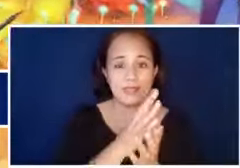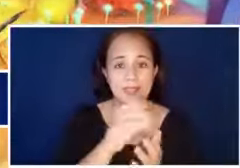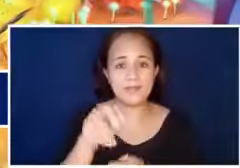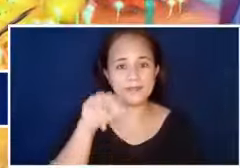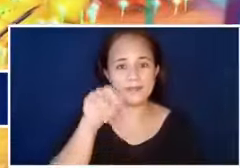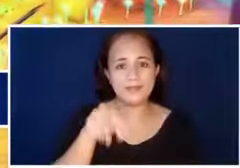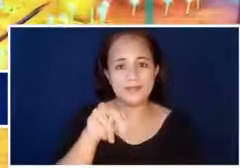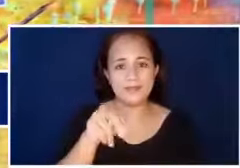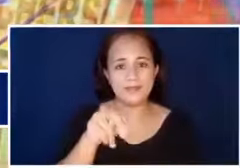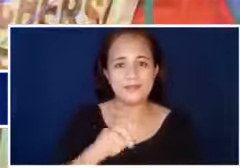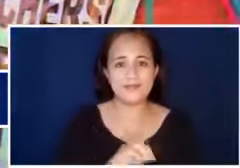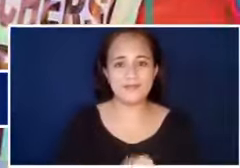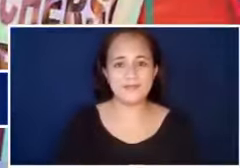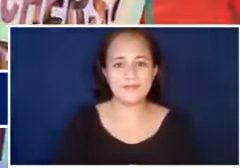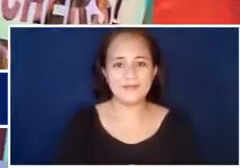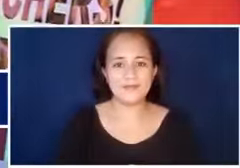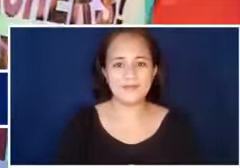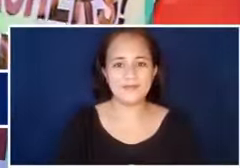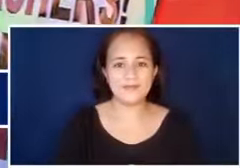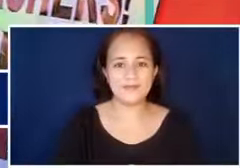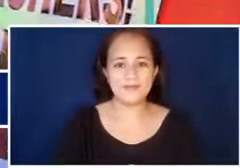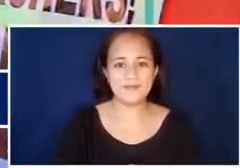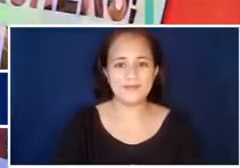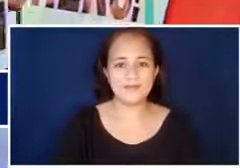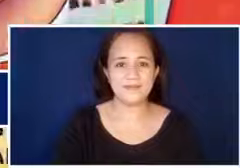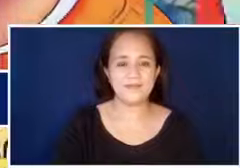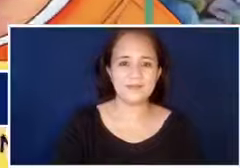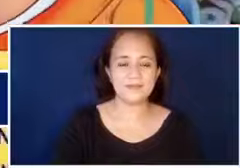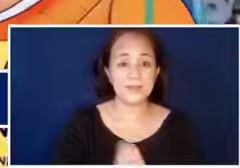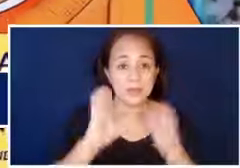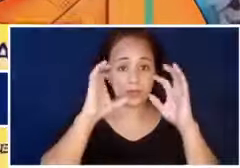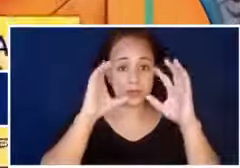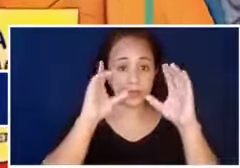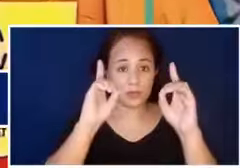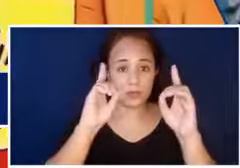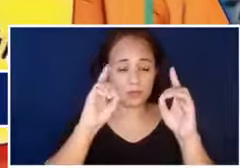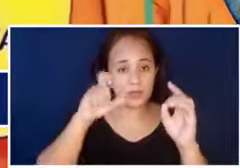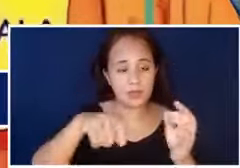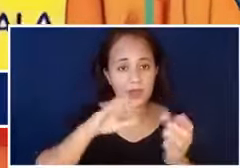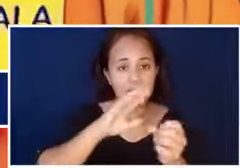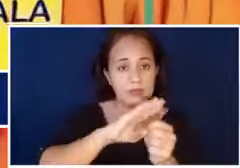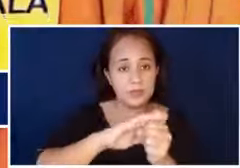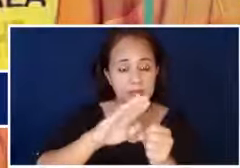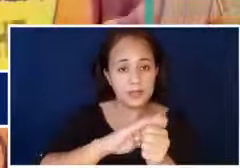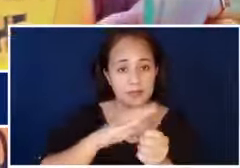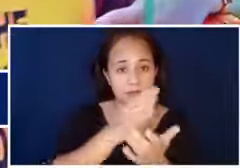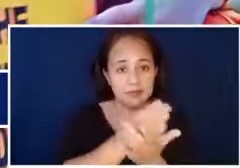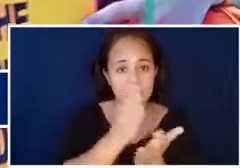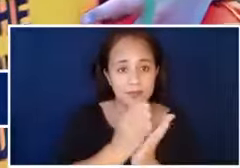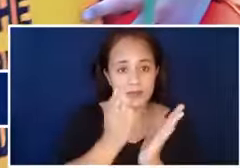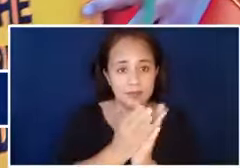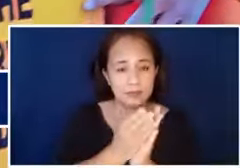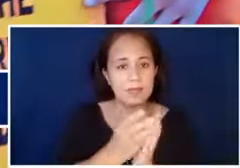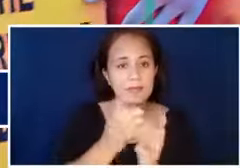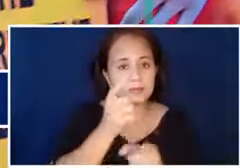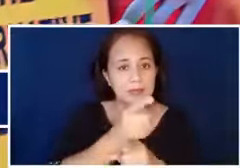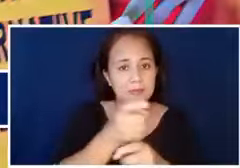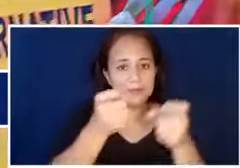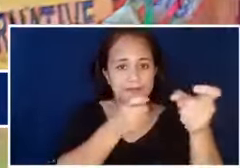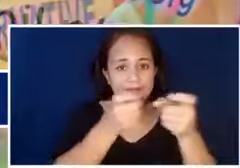kaguruan o teachers' rights and welfare. Sapat na budget sa edukasyon at wastong pamamahala